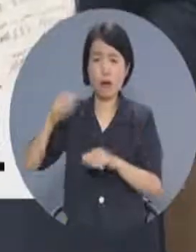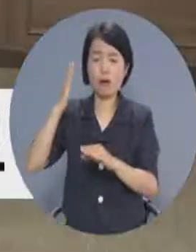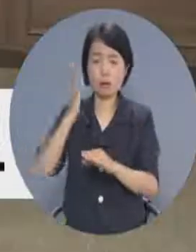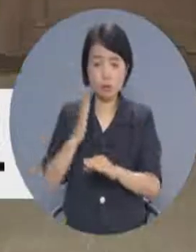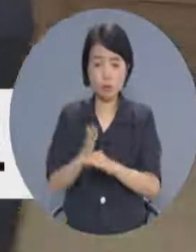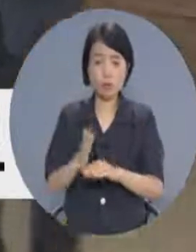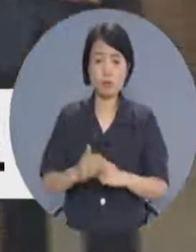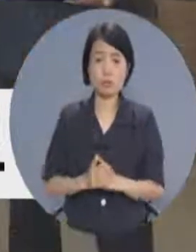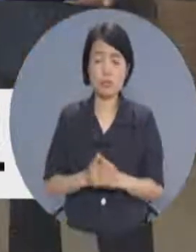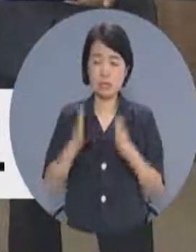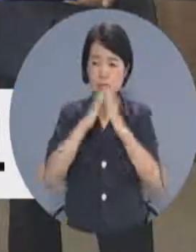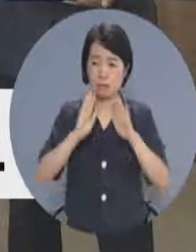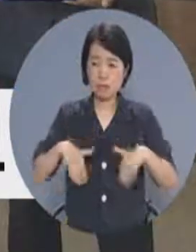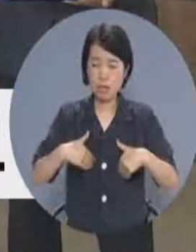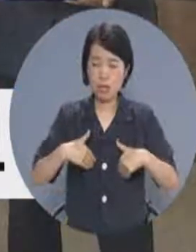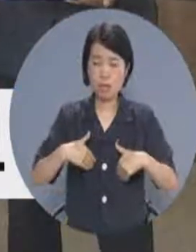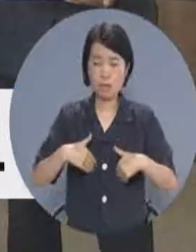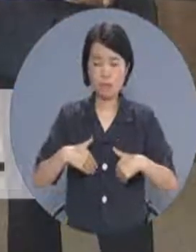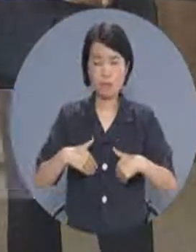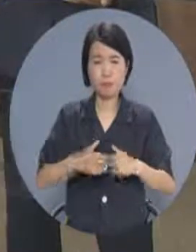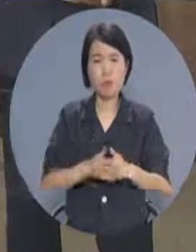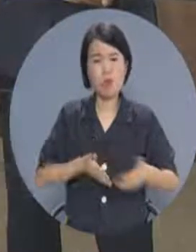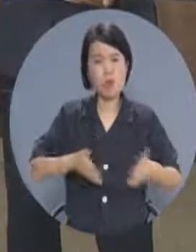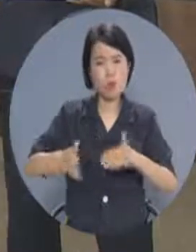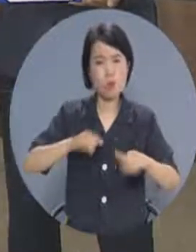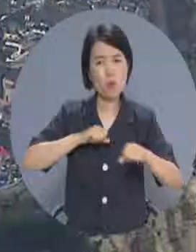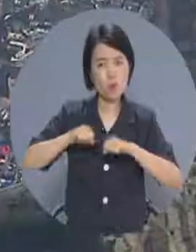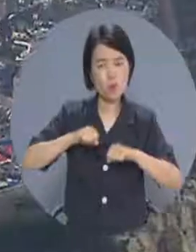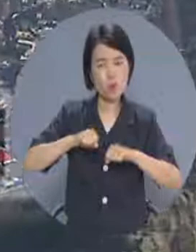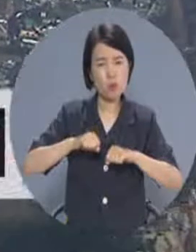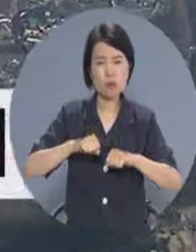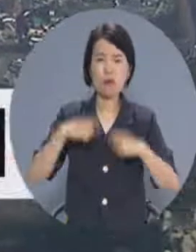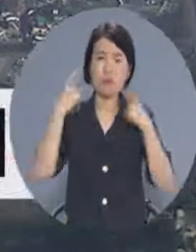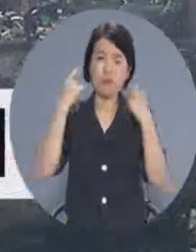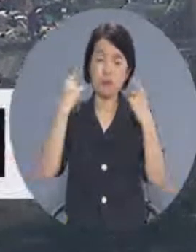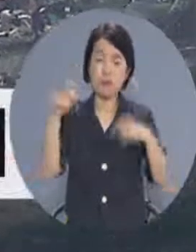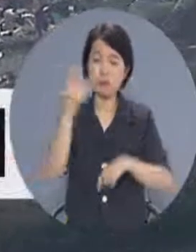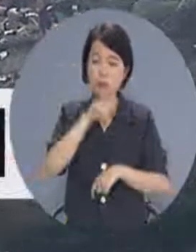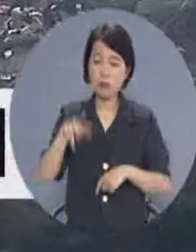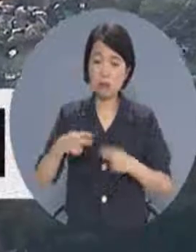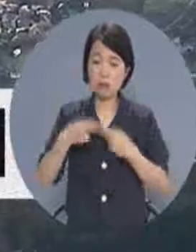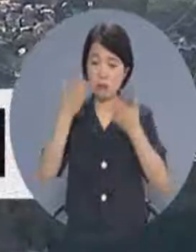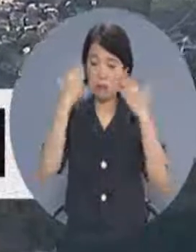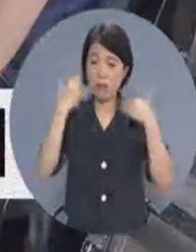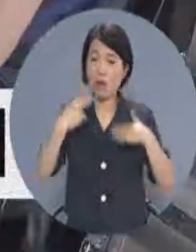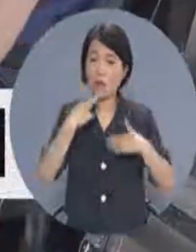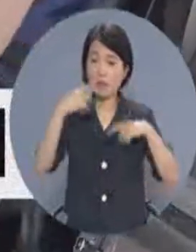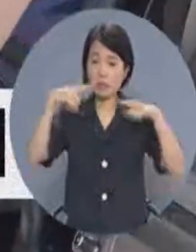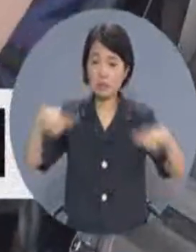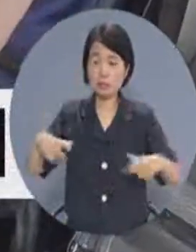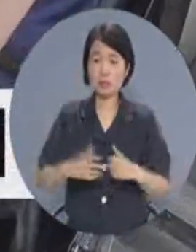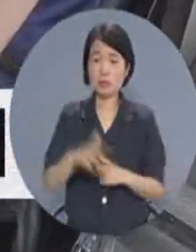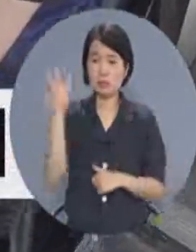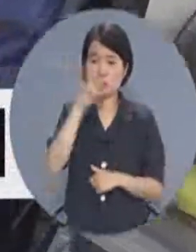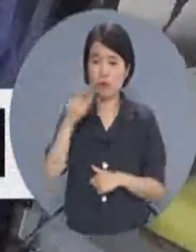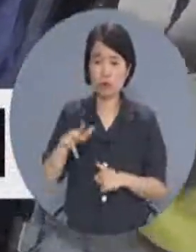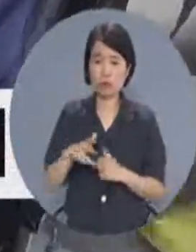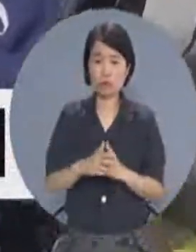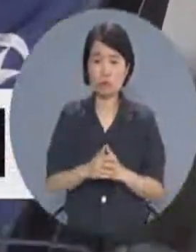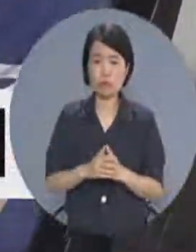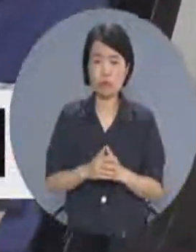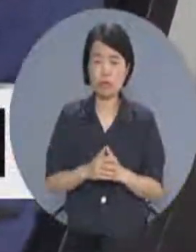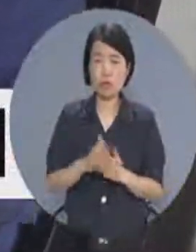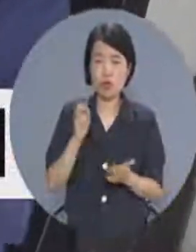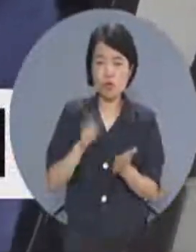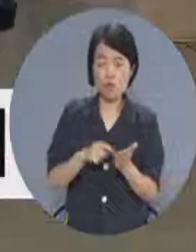동안 전남의 대응은 획일적입니다. 전국 유일의 의대 없는 지역, 전국 최고치인